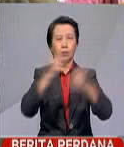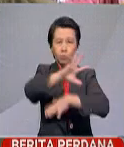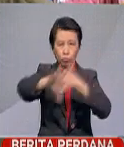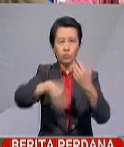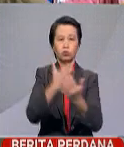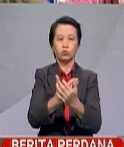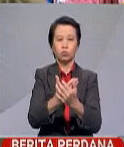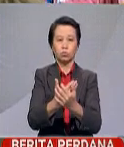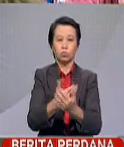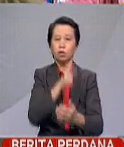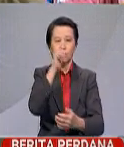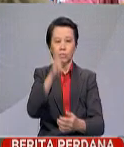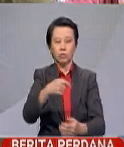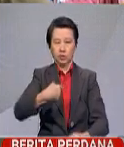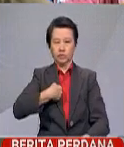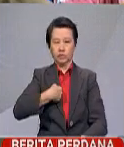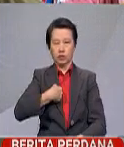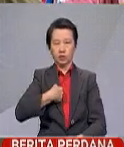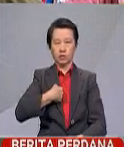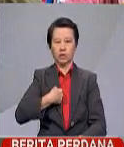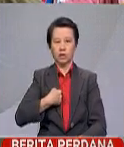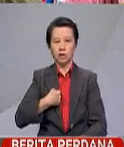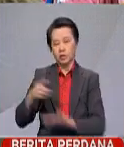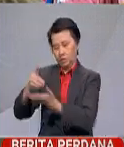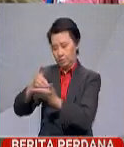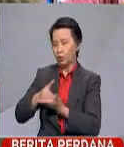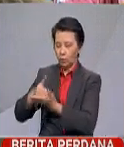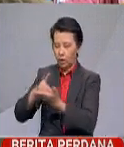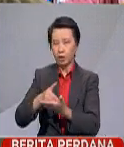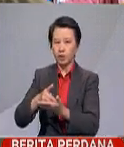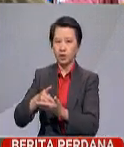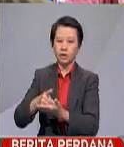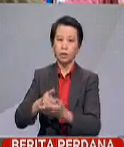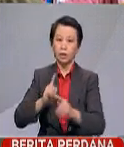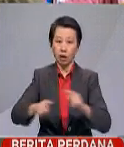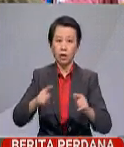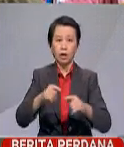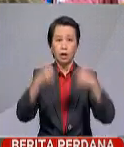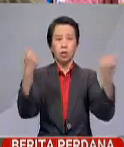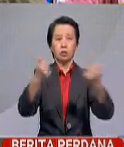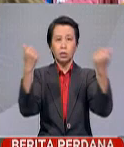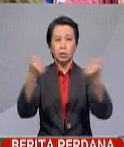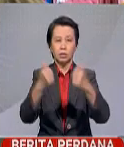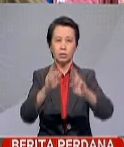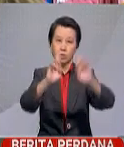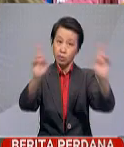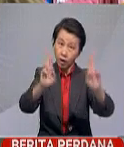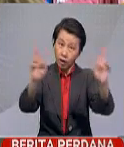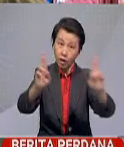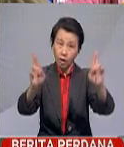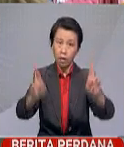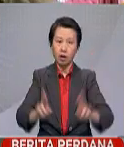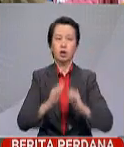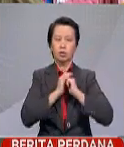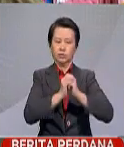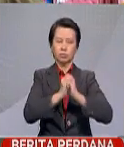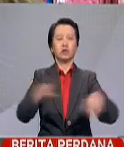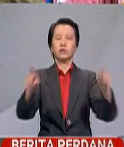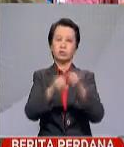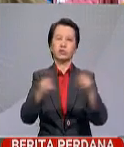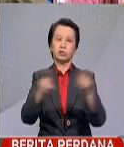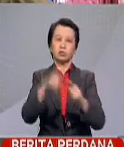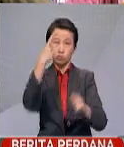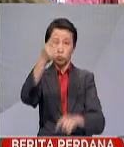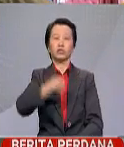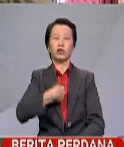perayaan. Tak semestinya saya sambut Deepavali ke apa, tapi setiap perayaan, walaupun hari raya ke raya Cina, macam juga perayaan